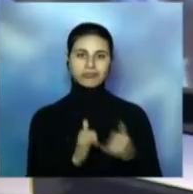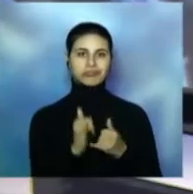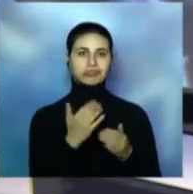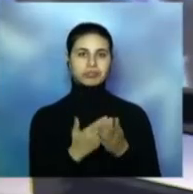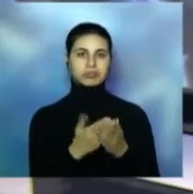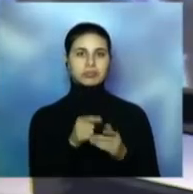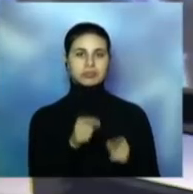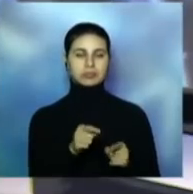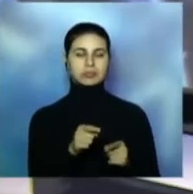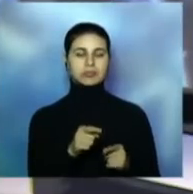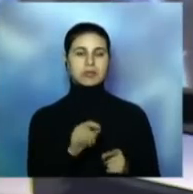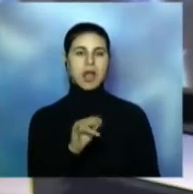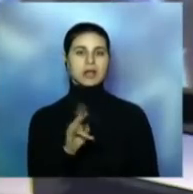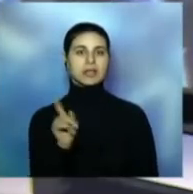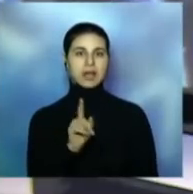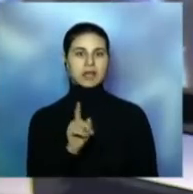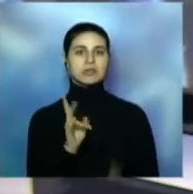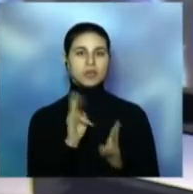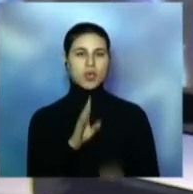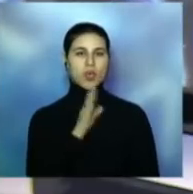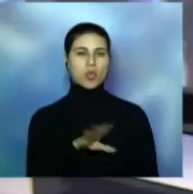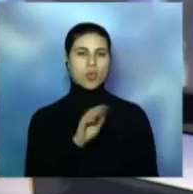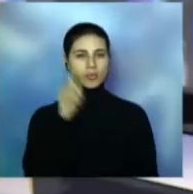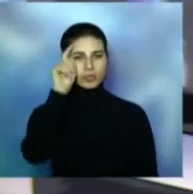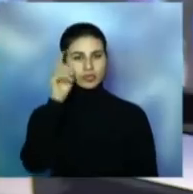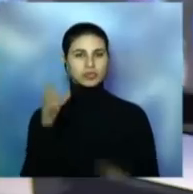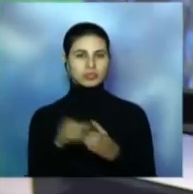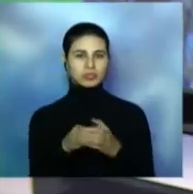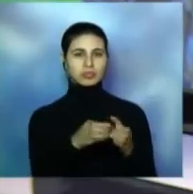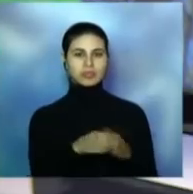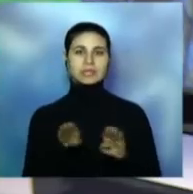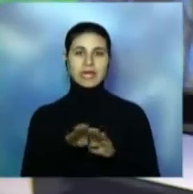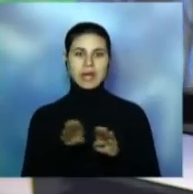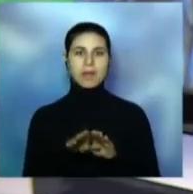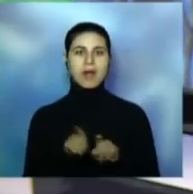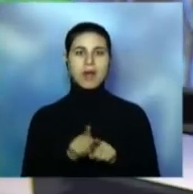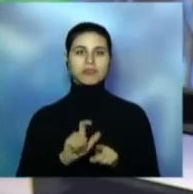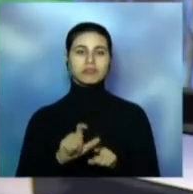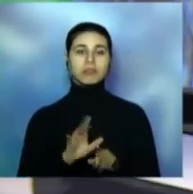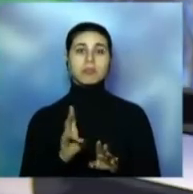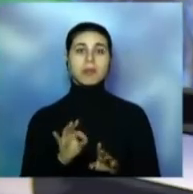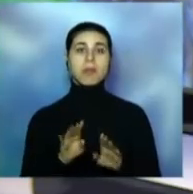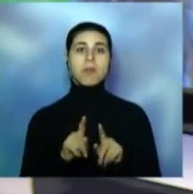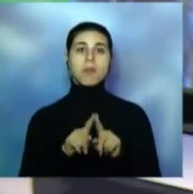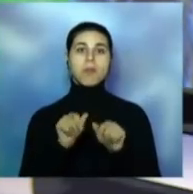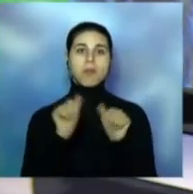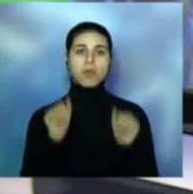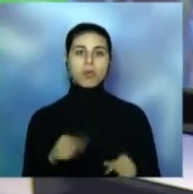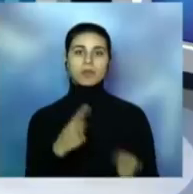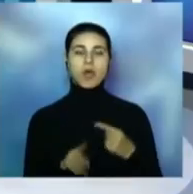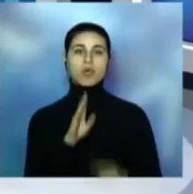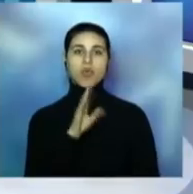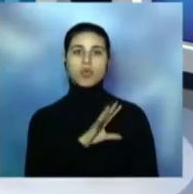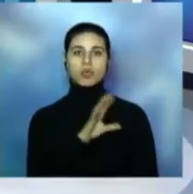ისე დაიმკვიდრა ადგილი, ან რაღაც ინტრიგით გოგოებში და ბიჭებში აბსოლუტურად თანაბარი აგრესია, ოღონდ ფორმა აქვს სხვადასხვა, გოგოებში